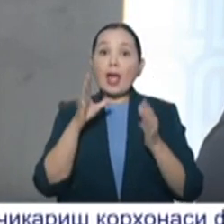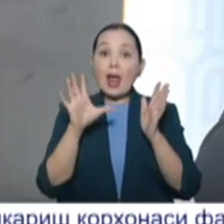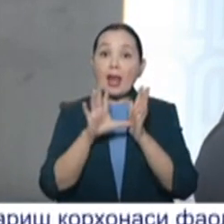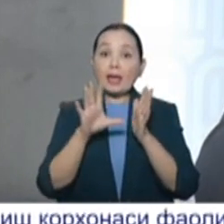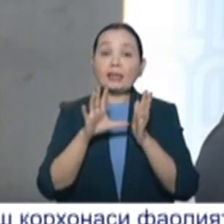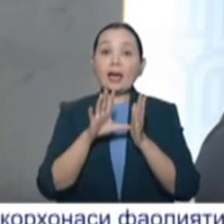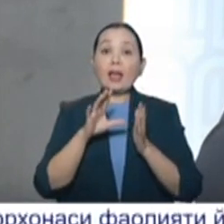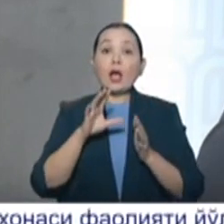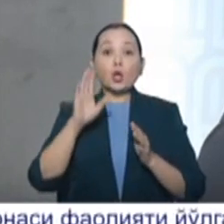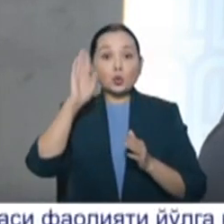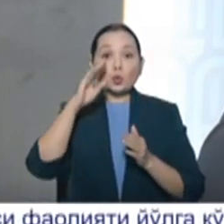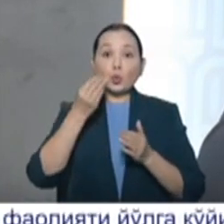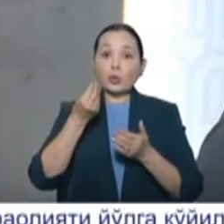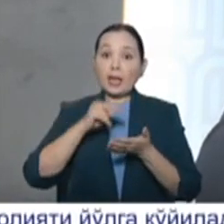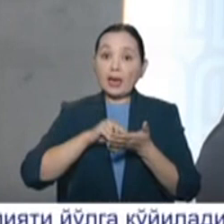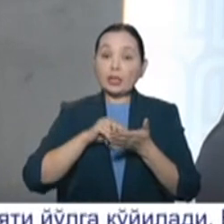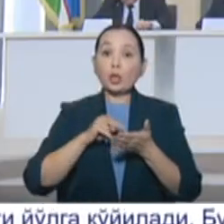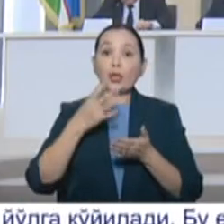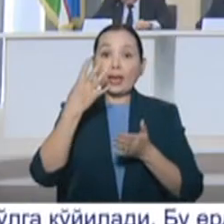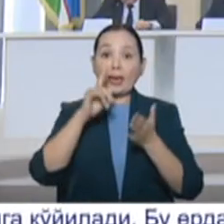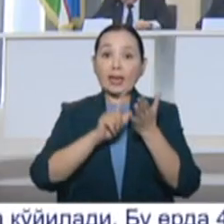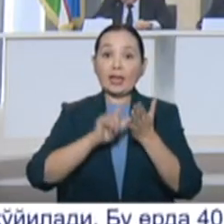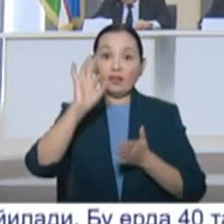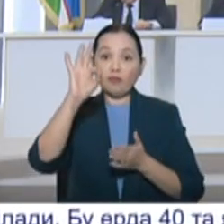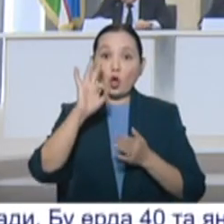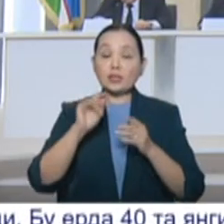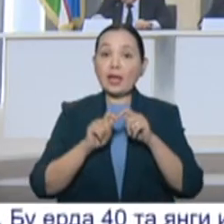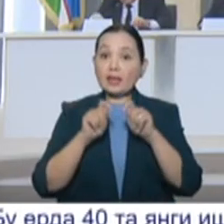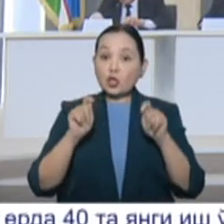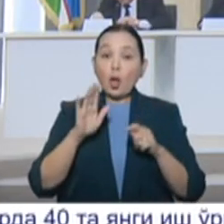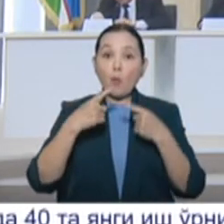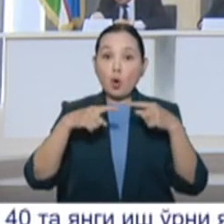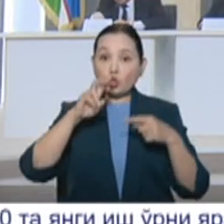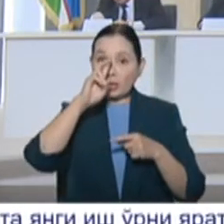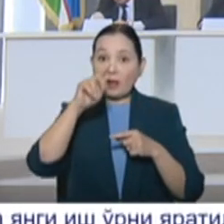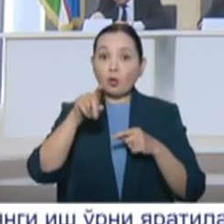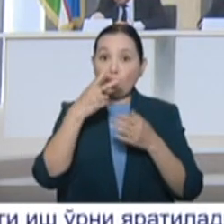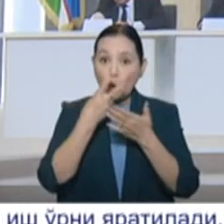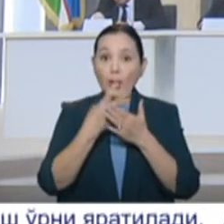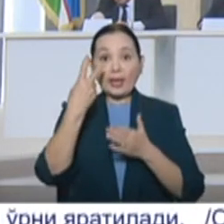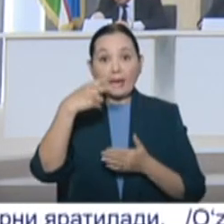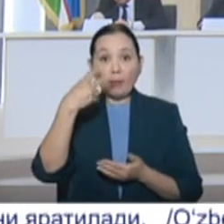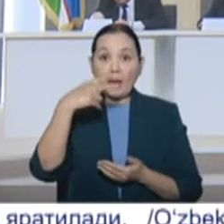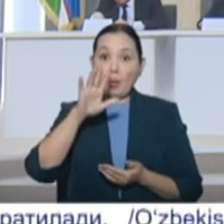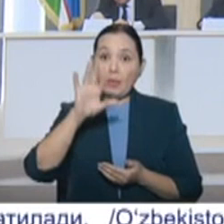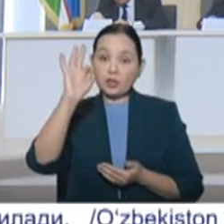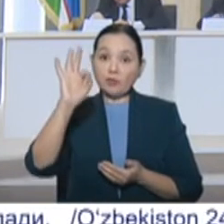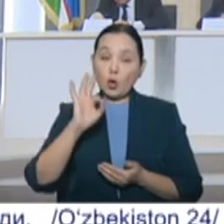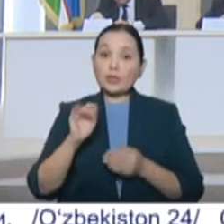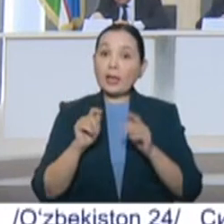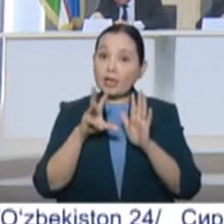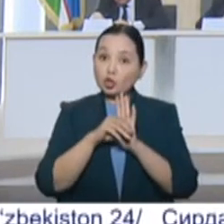energiya suvni tan narxida ulushi 47% tashkil qilyapti. Boshqa davlatlarda bu ko'rsatkich 20-25%